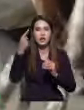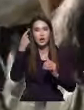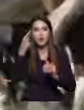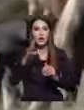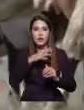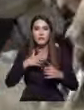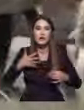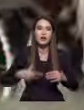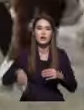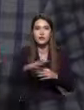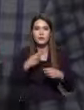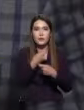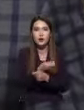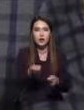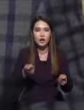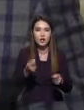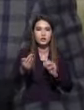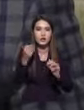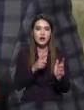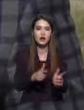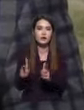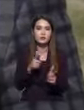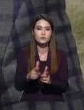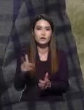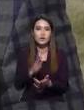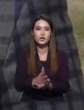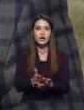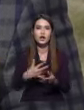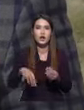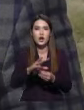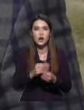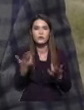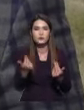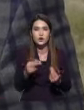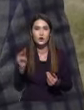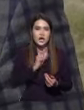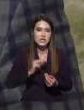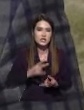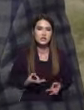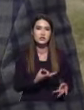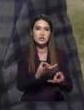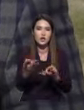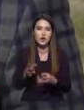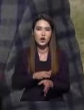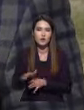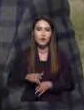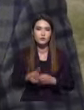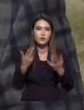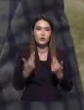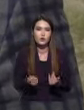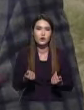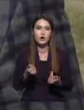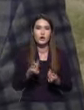өзіндік әдісті қолданады. Осындай халға жұмысқа жету үшін әрине күні-түні жұмыс істеу керек, еңбек ету керек. Еңбек етсең енді оны түгел меніңше